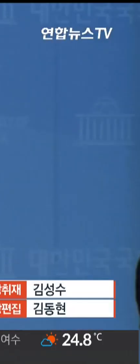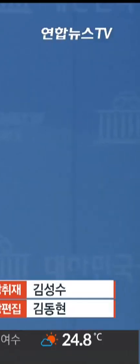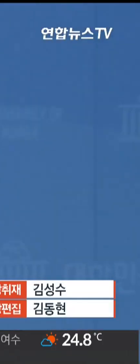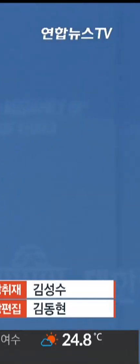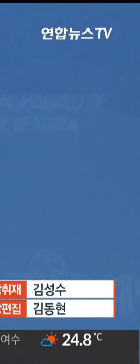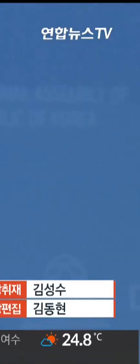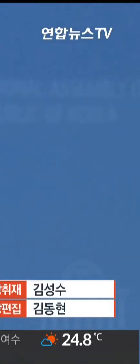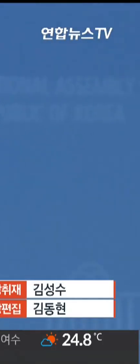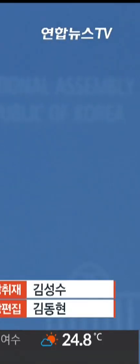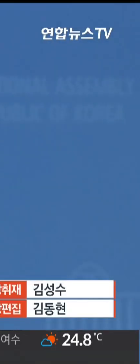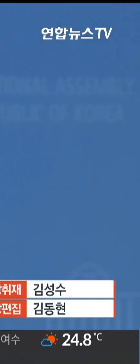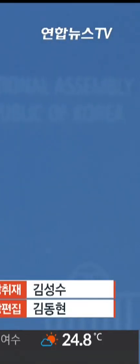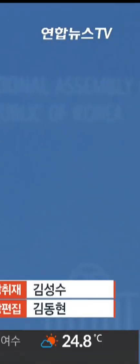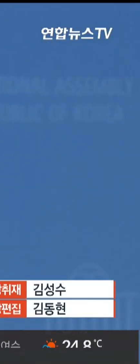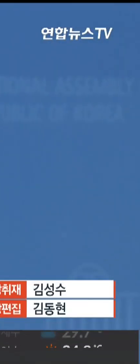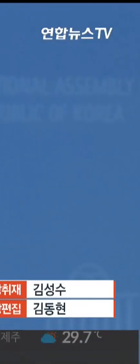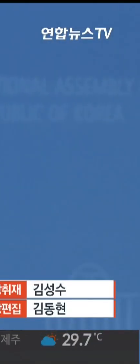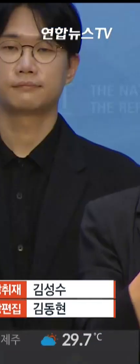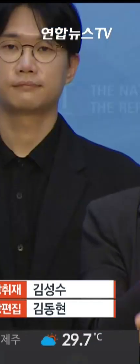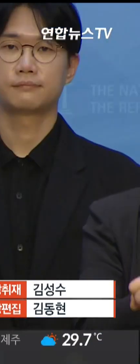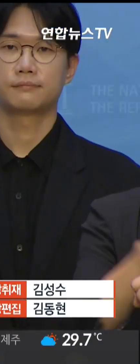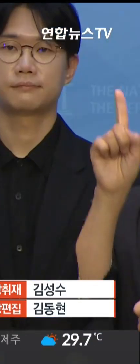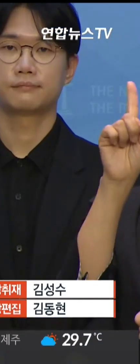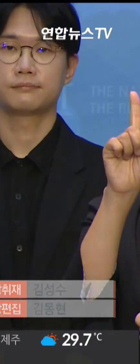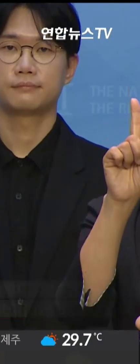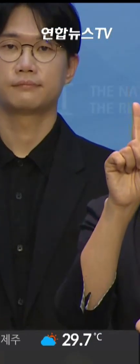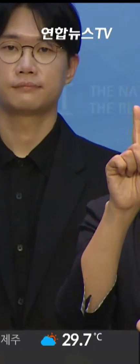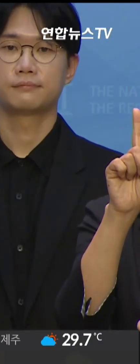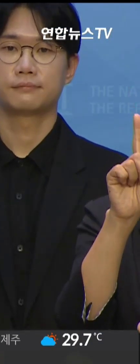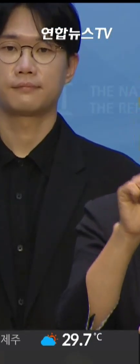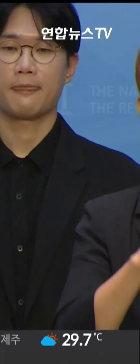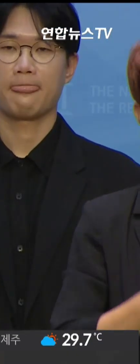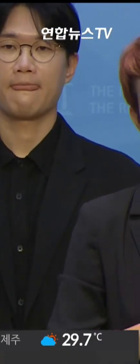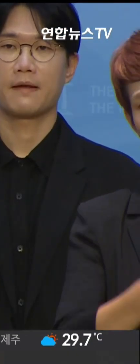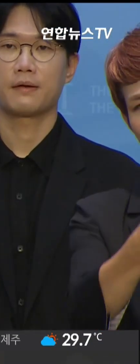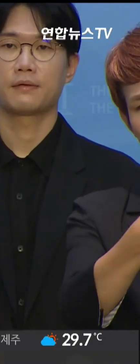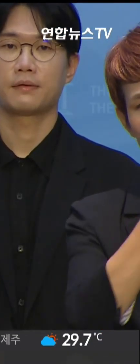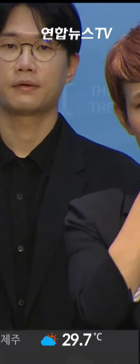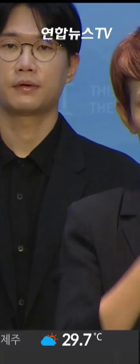위원도 곧 출마를 정식으로 선언할 것으로 보입니다. 연합뉴스TV 이다현입니다.